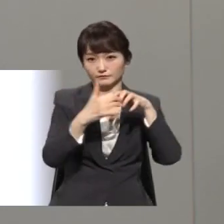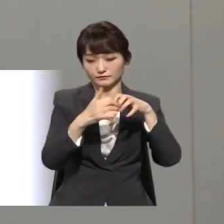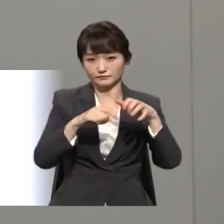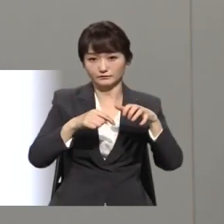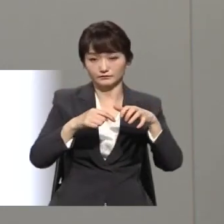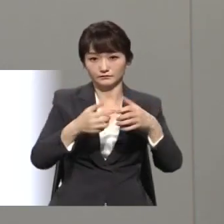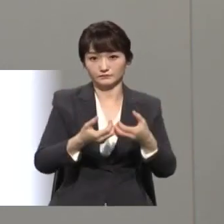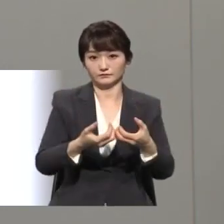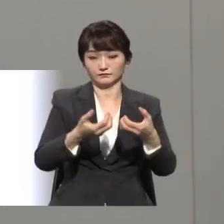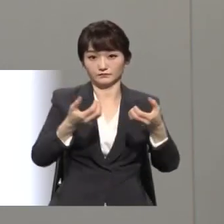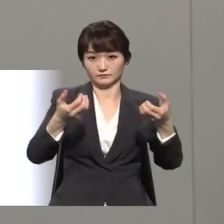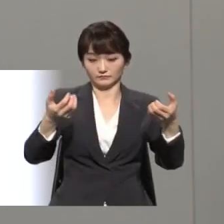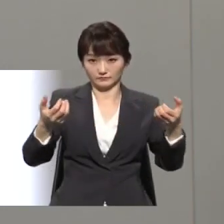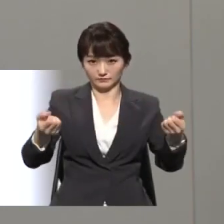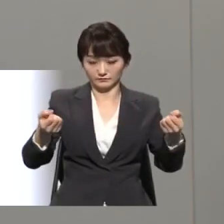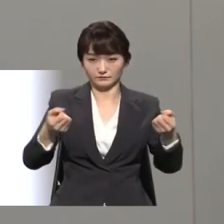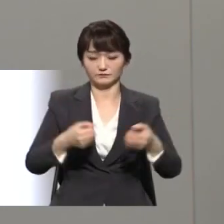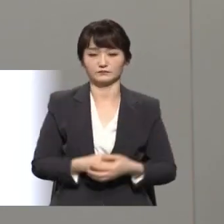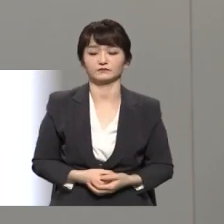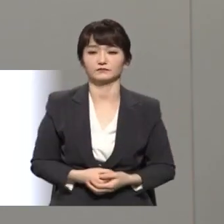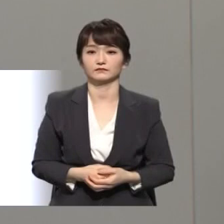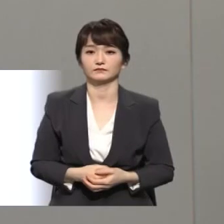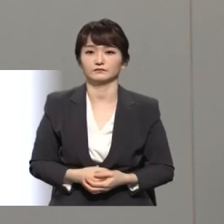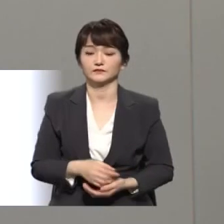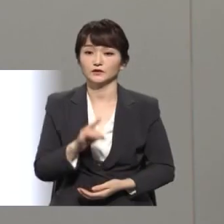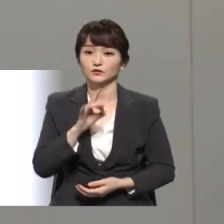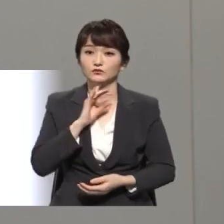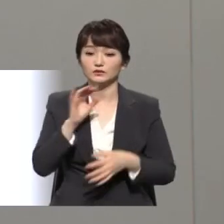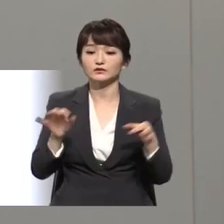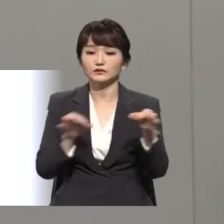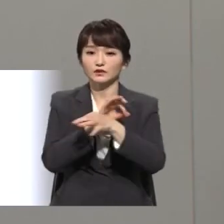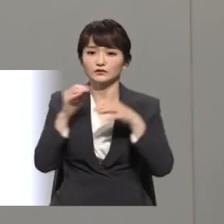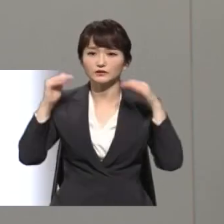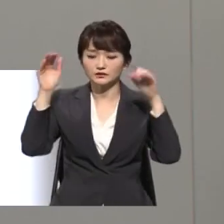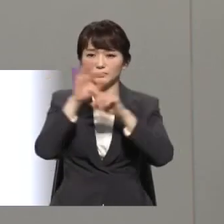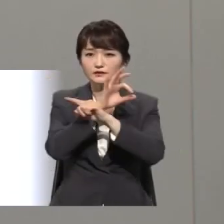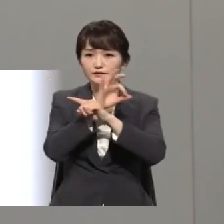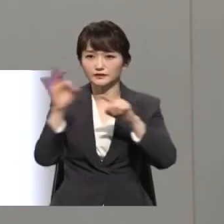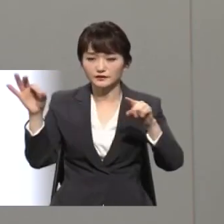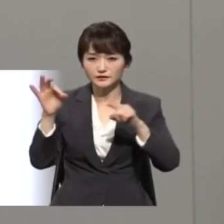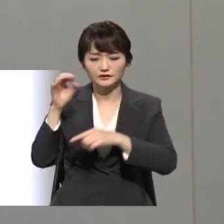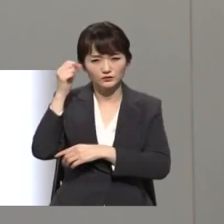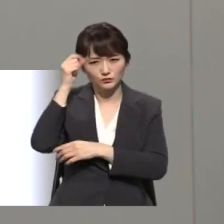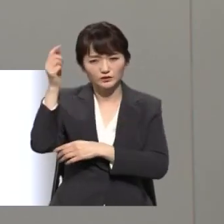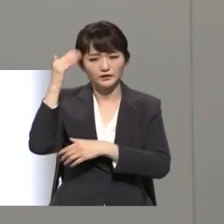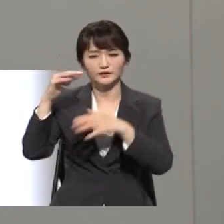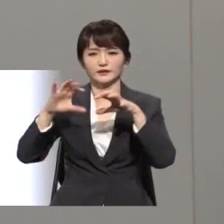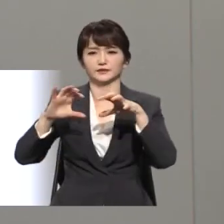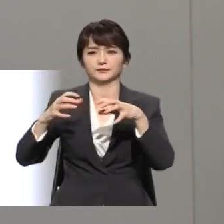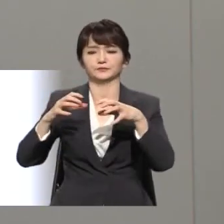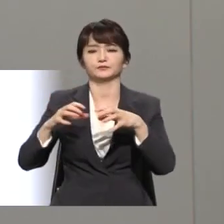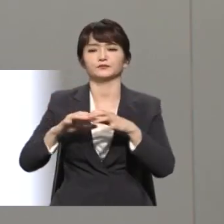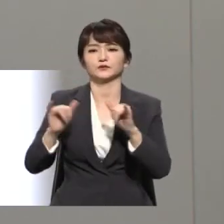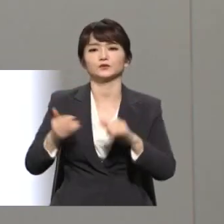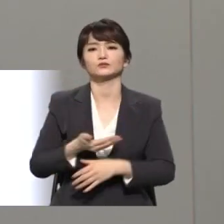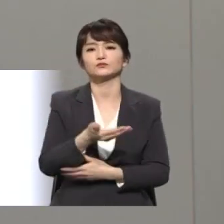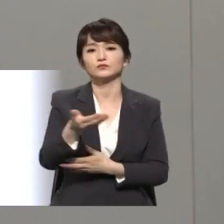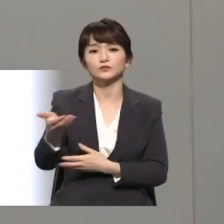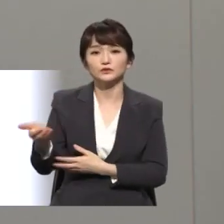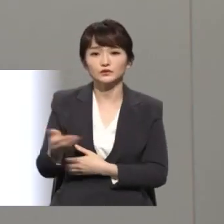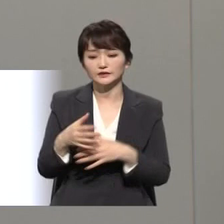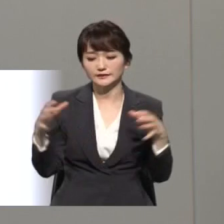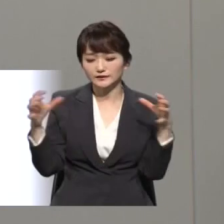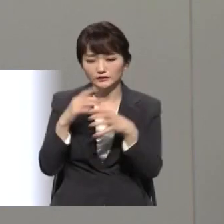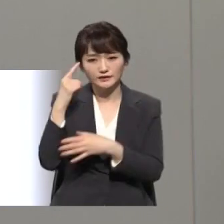유일하게 민주화와 경제성장을 이루는 위대한 대한민국의 국민의 집단지성을